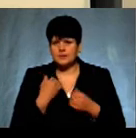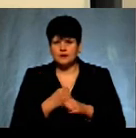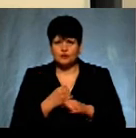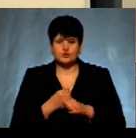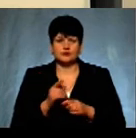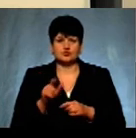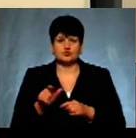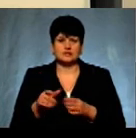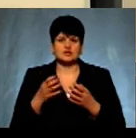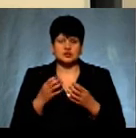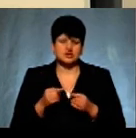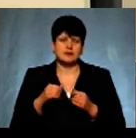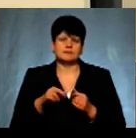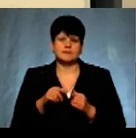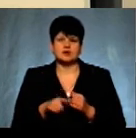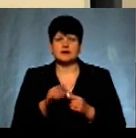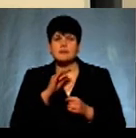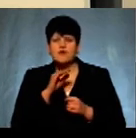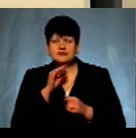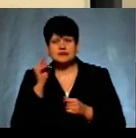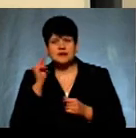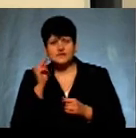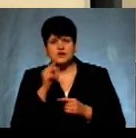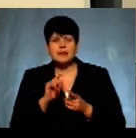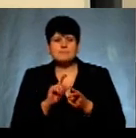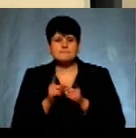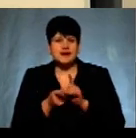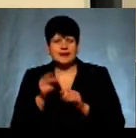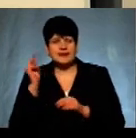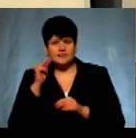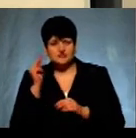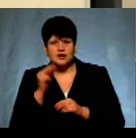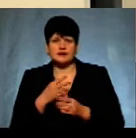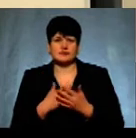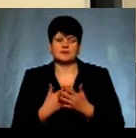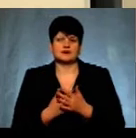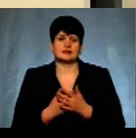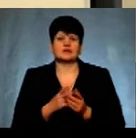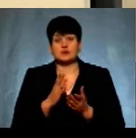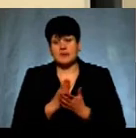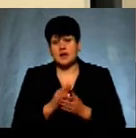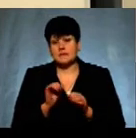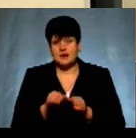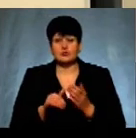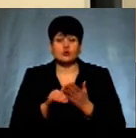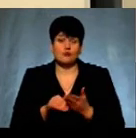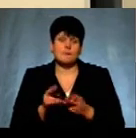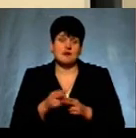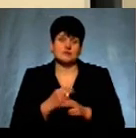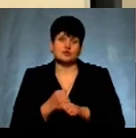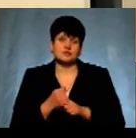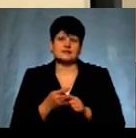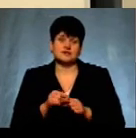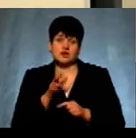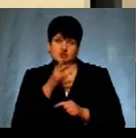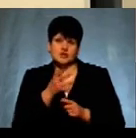людина ще пішла там на професійне навчання, на перенавчання чи підвищення кваліфікації, якщо вона має право на допомогу по безробіттю, в цей час вона